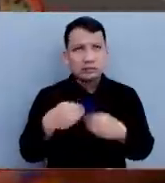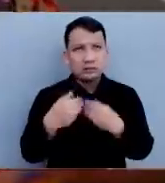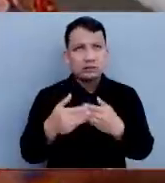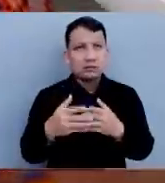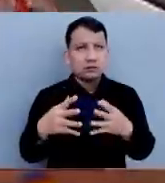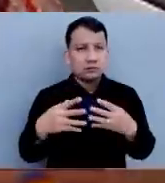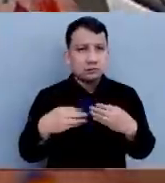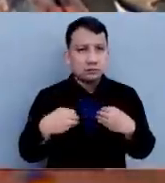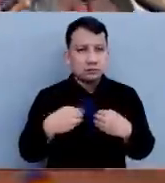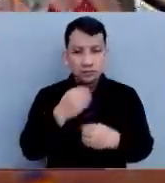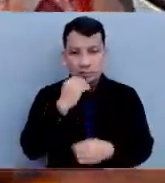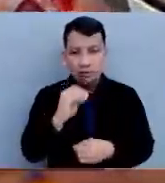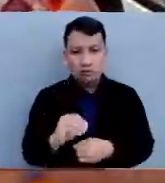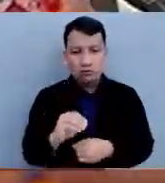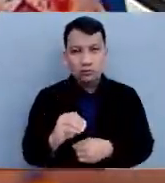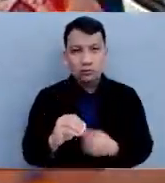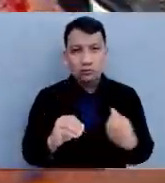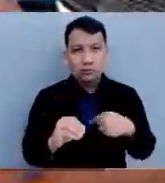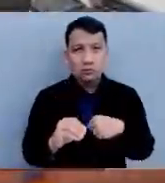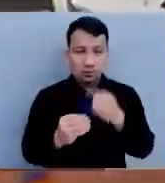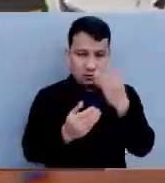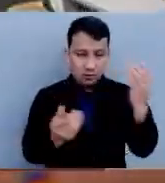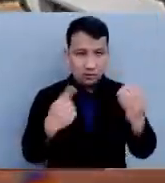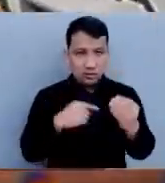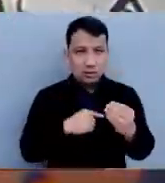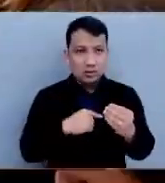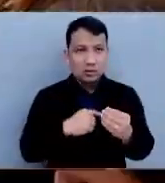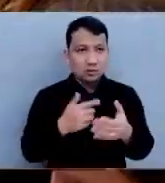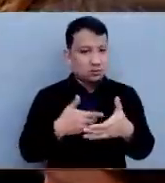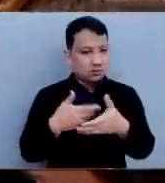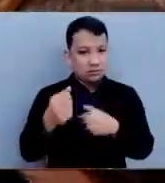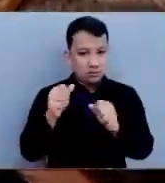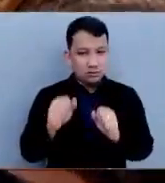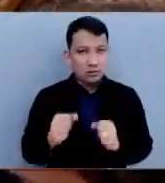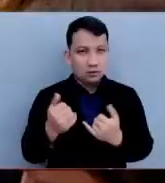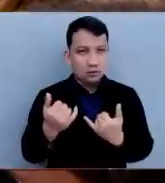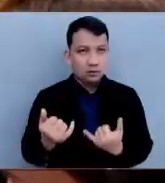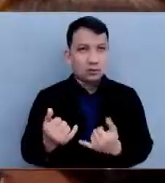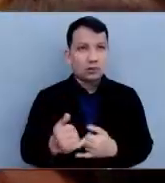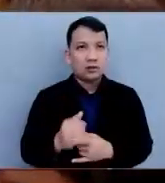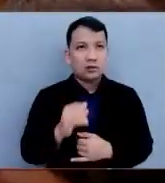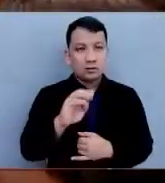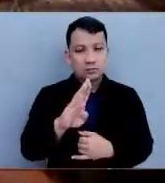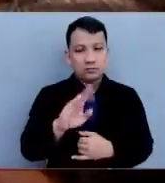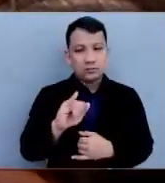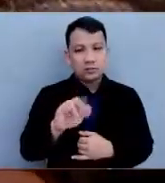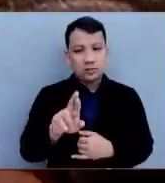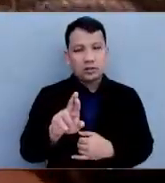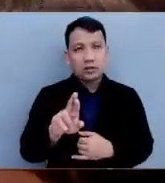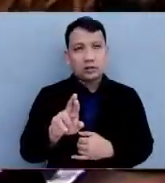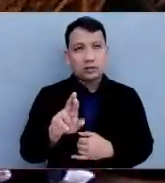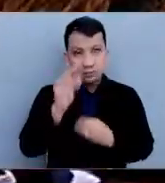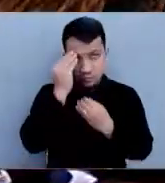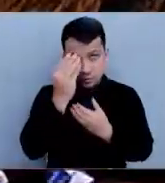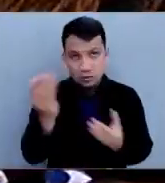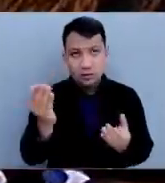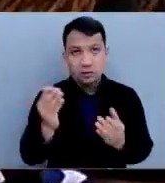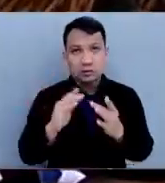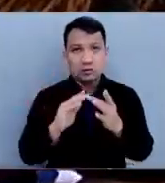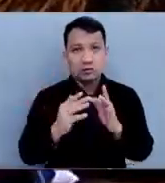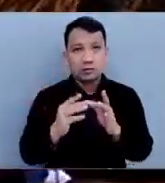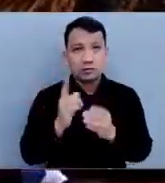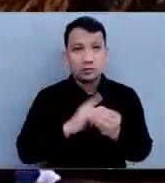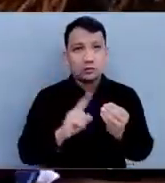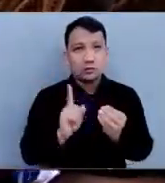mga order. So, lumalabas na lang kami. Kaya ang Bureau of Internal Revenue nagpaalala sa mga online seller